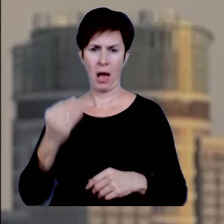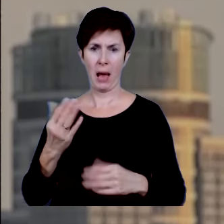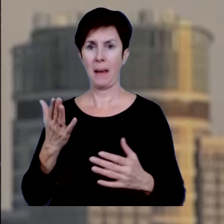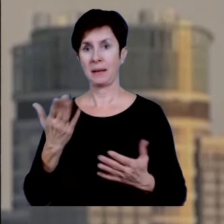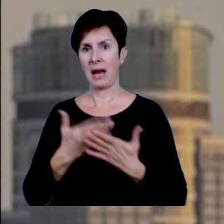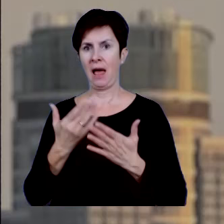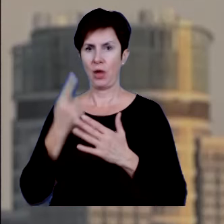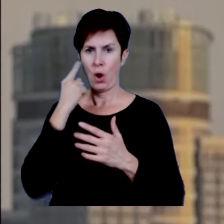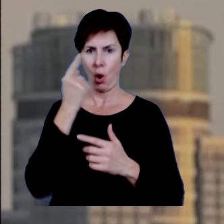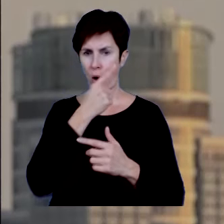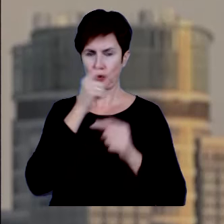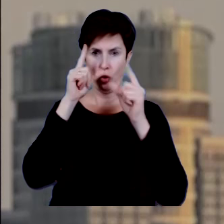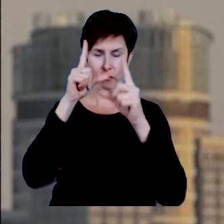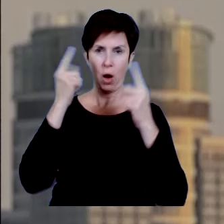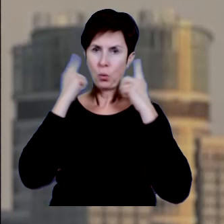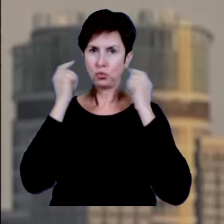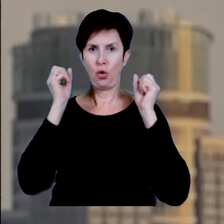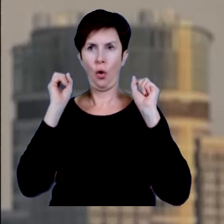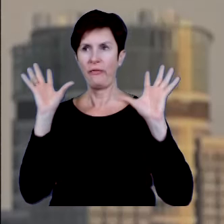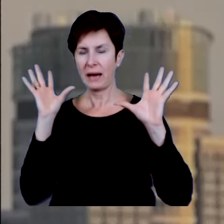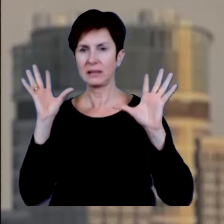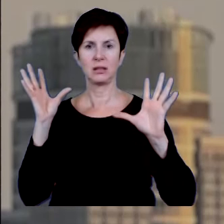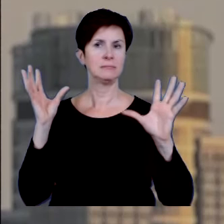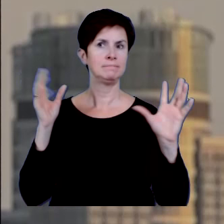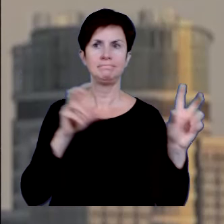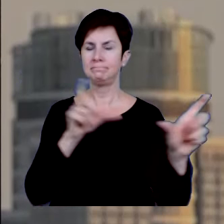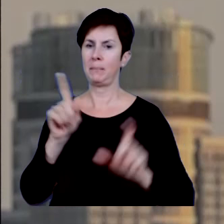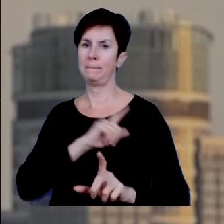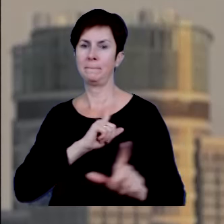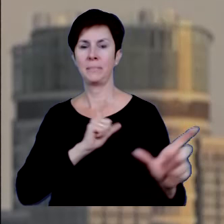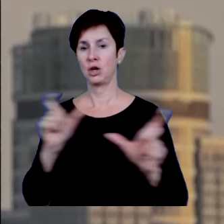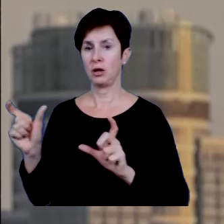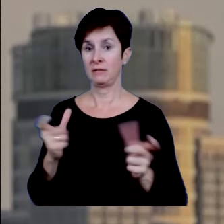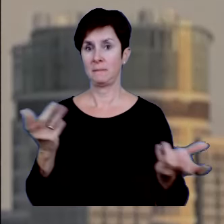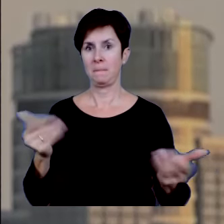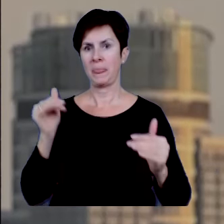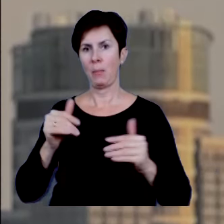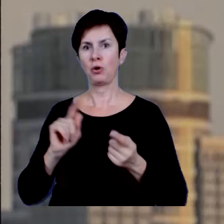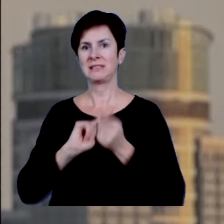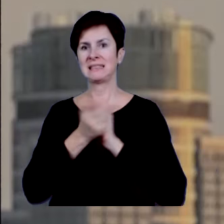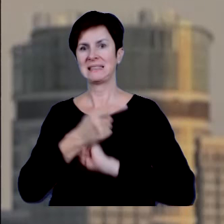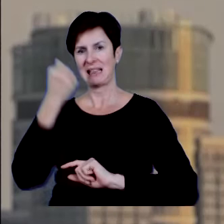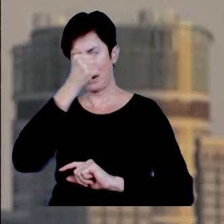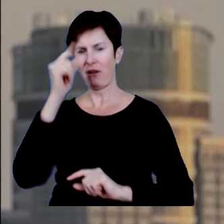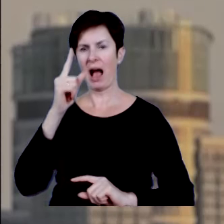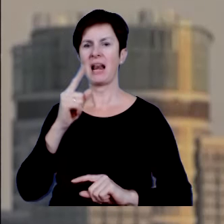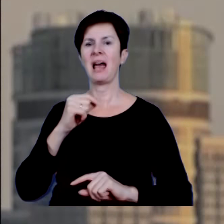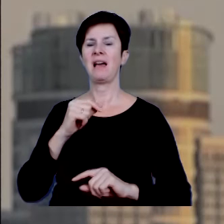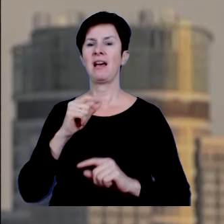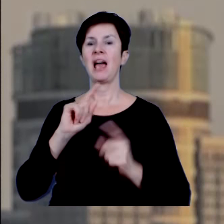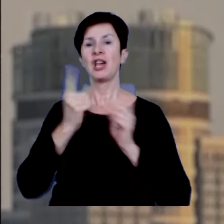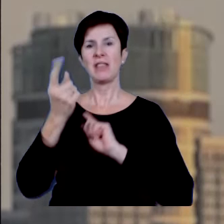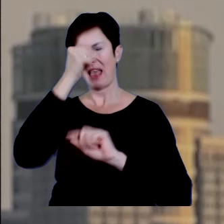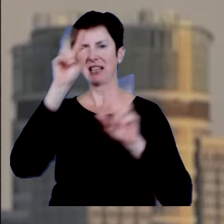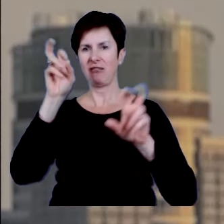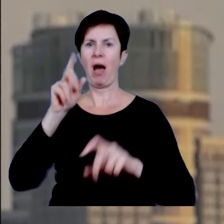uszy szeroko otwarte, że coś, co za chwilę może po prostu inaczej się nazywać, dalej będzie Europejskim Zielonym Ładem i będzie niszczyć